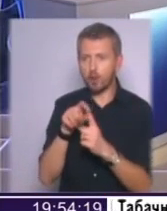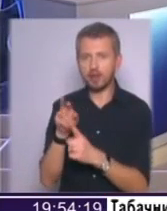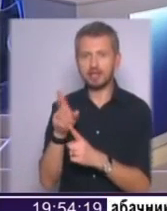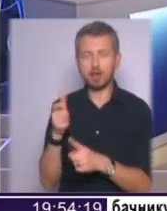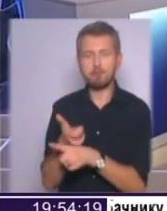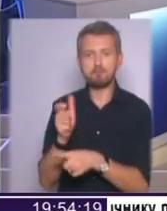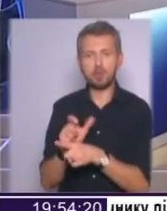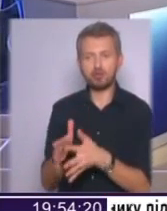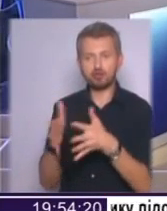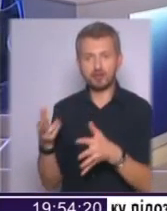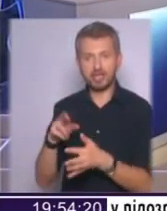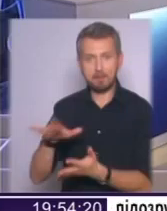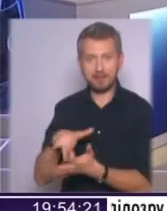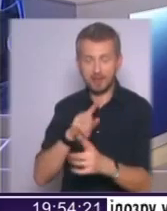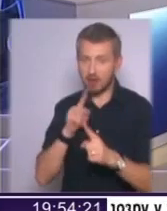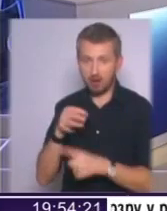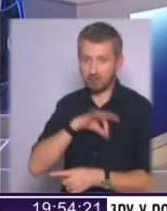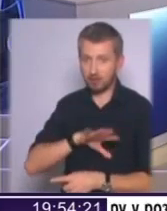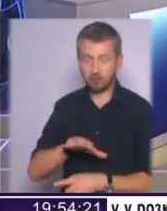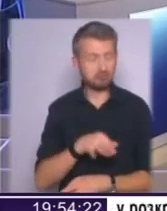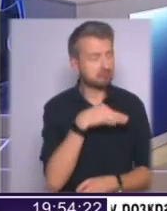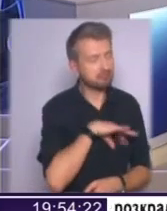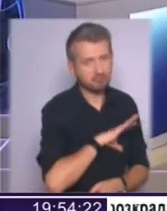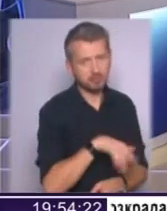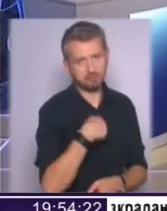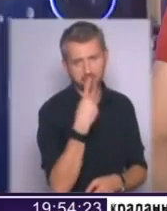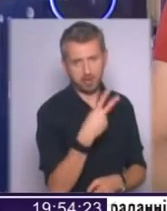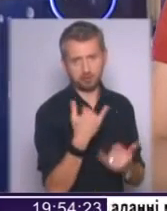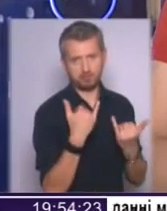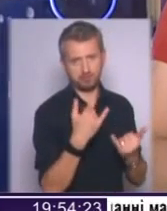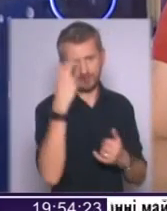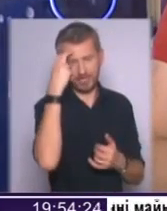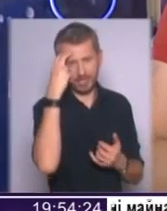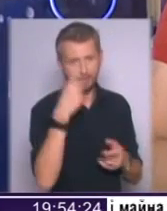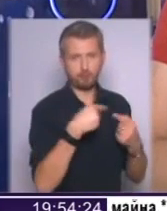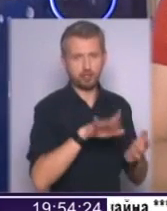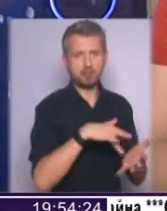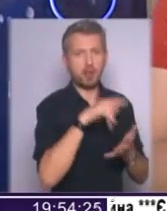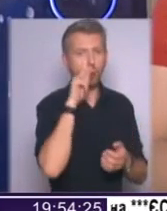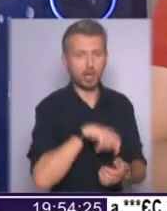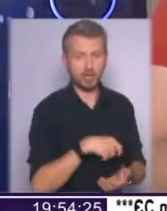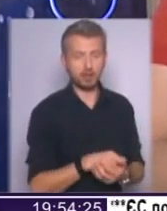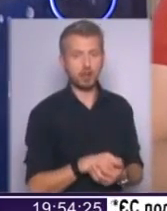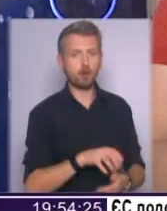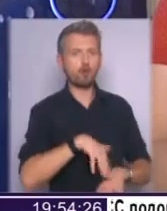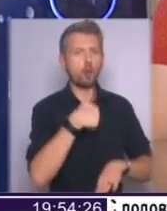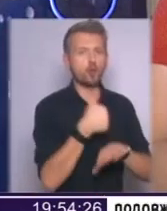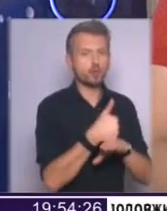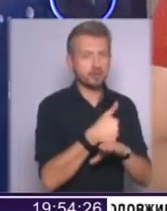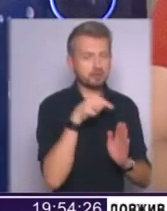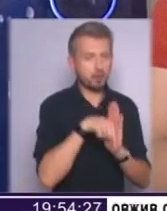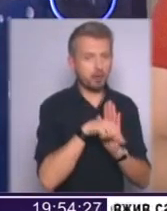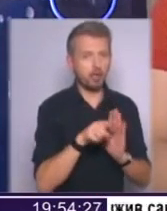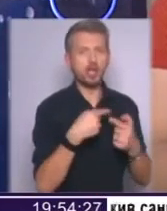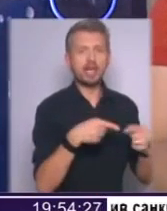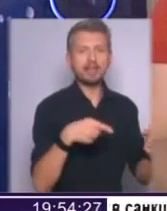рад, воно насправді не йде на користь? Воно не йде на користь. Ми, до речі, бачимо це і в Києві частково, і в інших містах України. Тобто ключовий нюанс, щоб різні